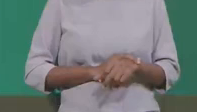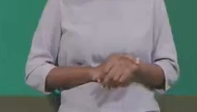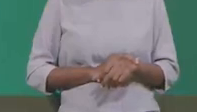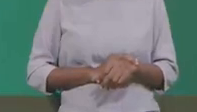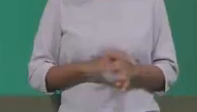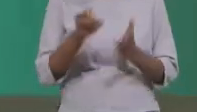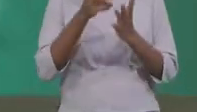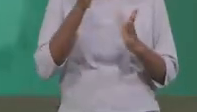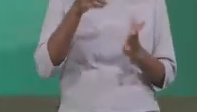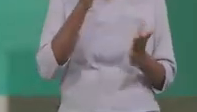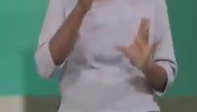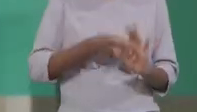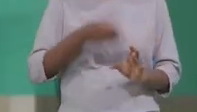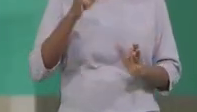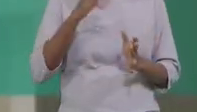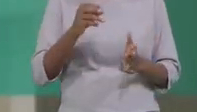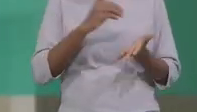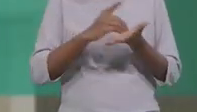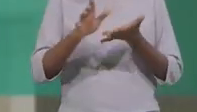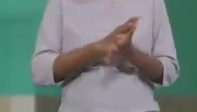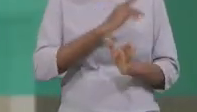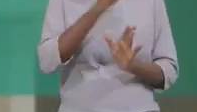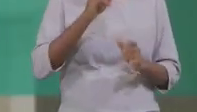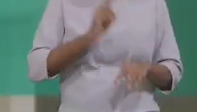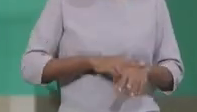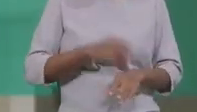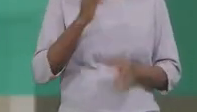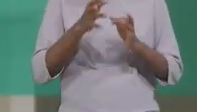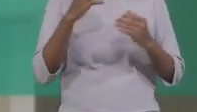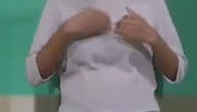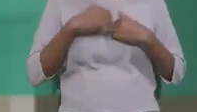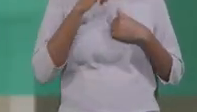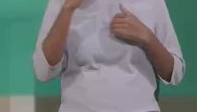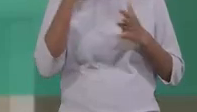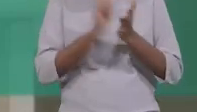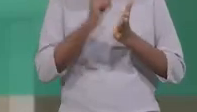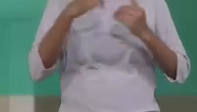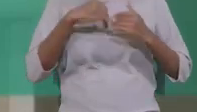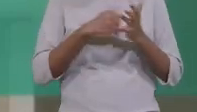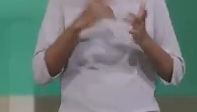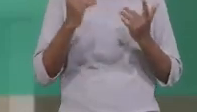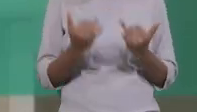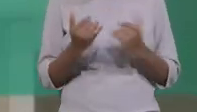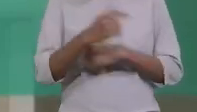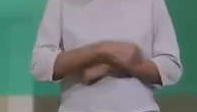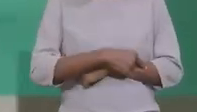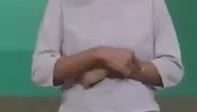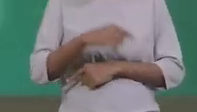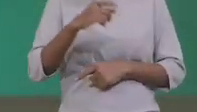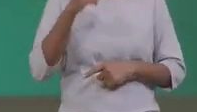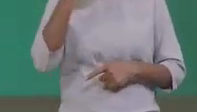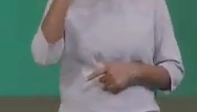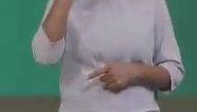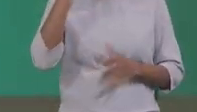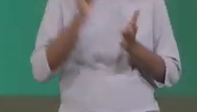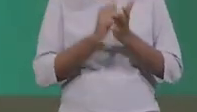divine. Participants de la nature divine. Alors, si tu ne réalises pas aujourd'hui que la réalisation